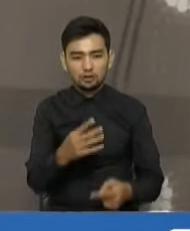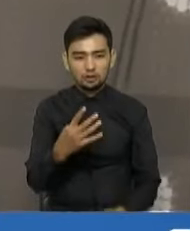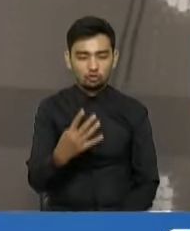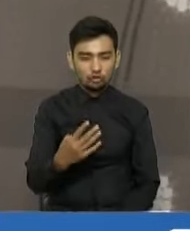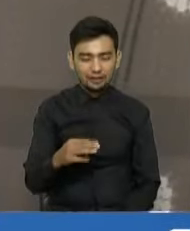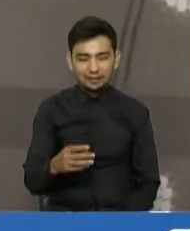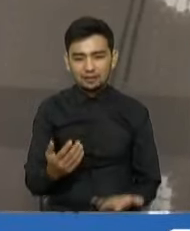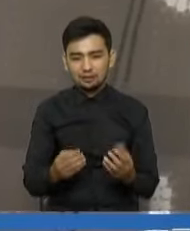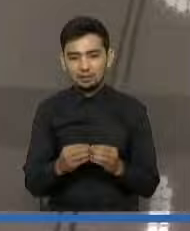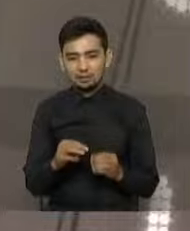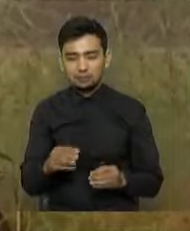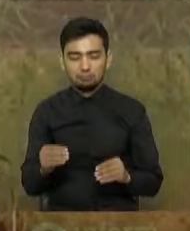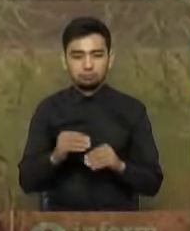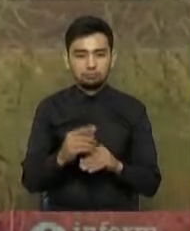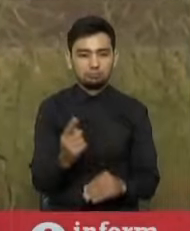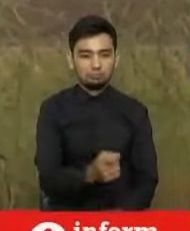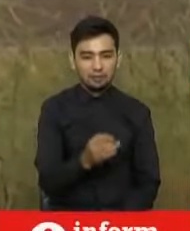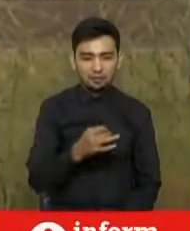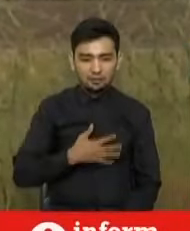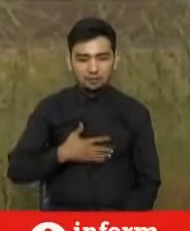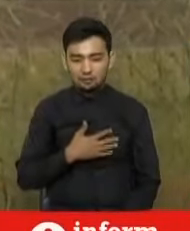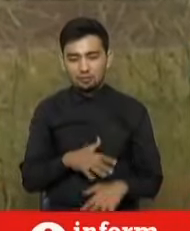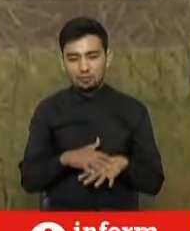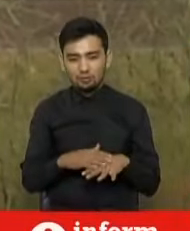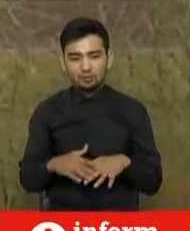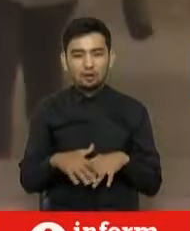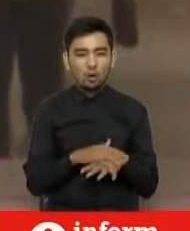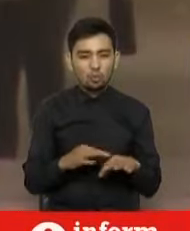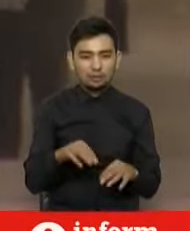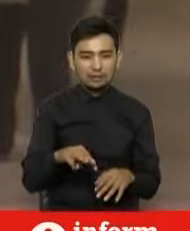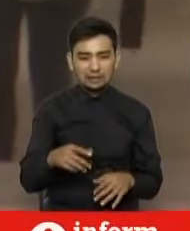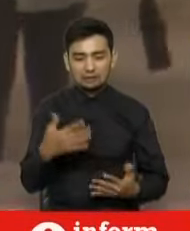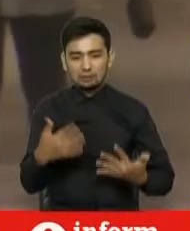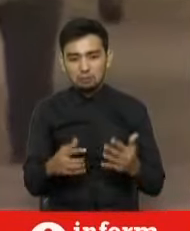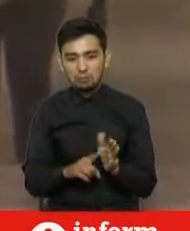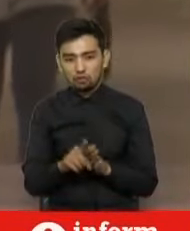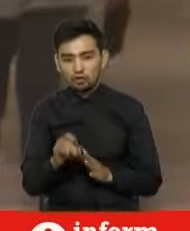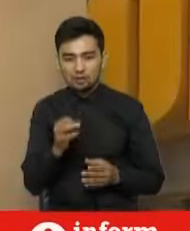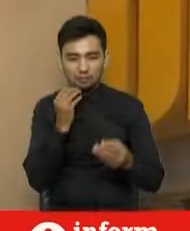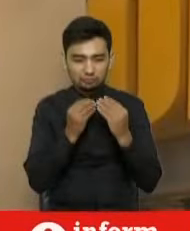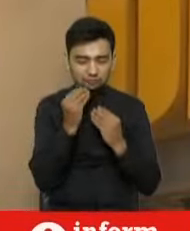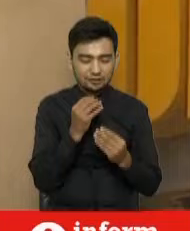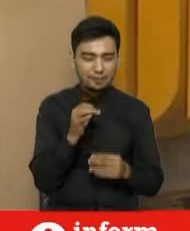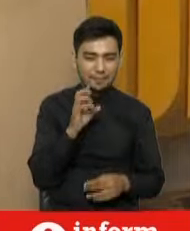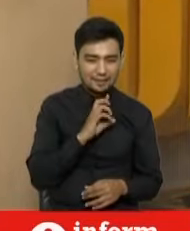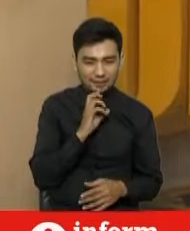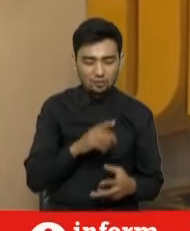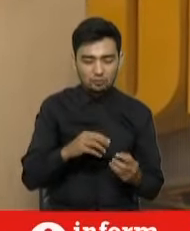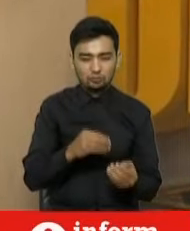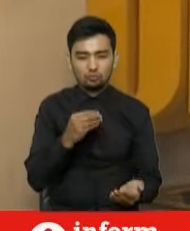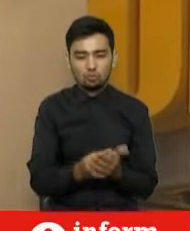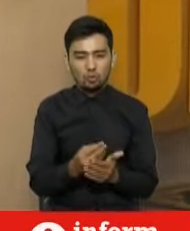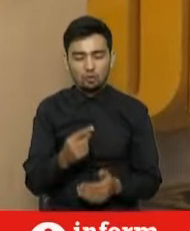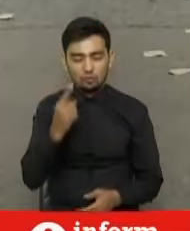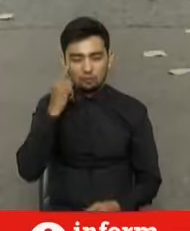теңгеге қымбаттады. Бұл жағдай ел ішінде алаңдаушылық тудырып отыр. Халық теңгенің бұлай әлсіреуі түбінде азық-түлік пен жанармай бағасының тұрақсыздығына әкелеме